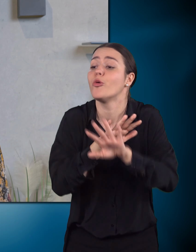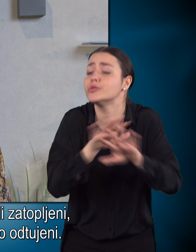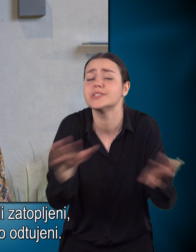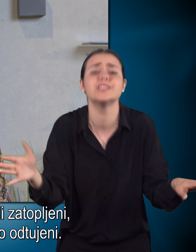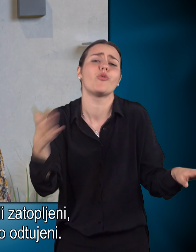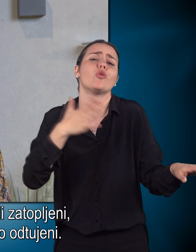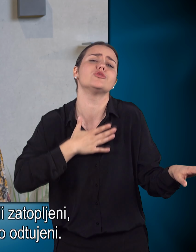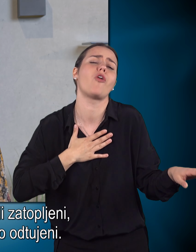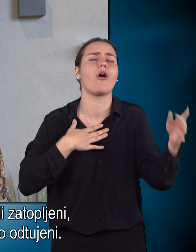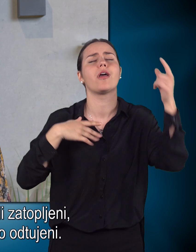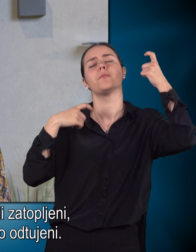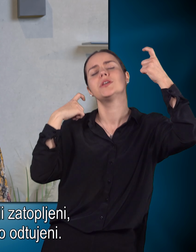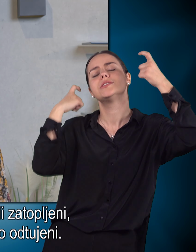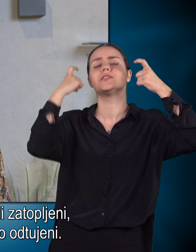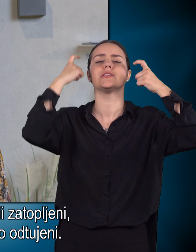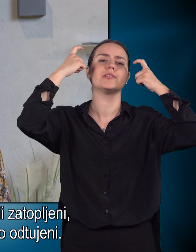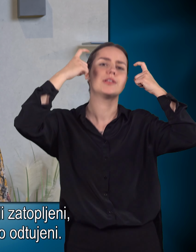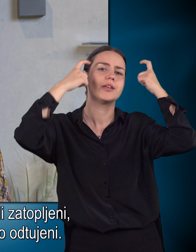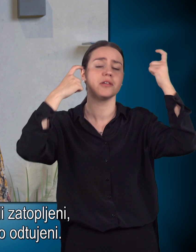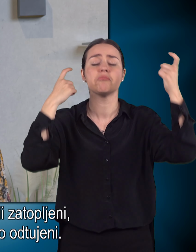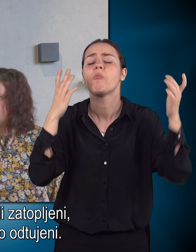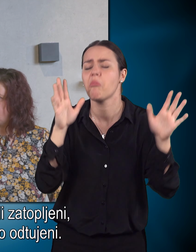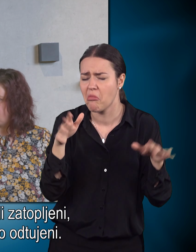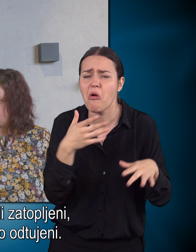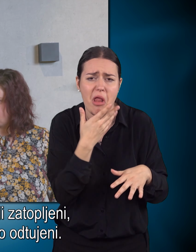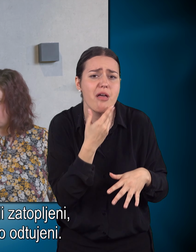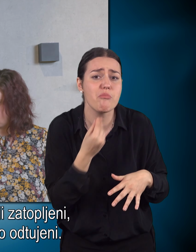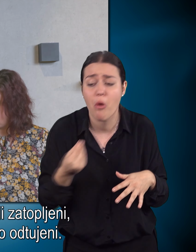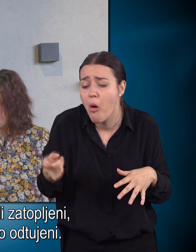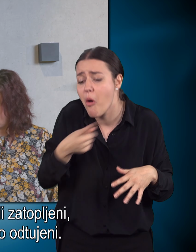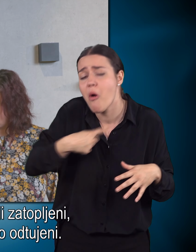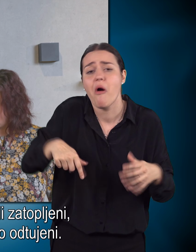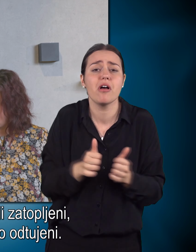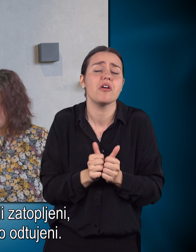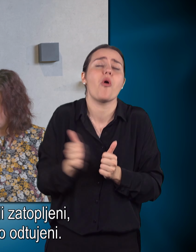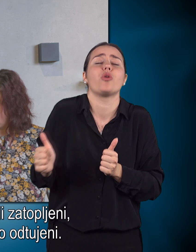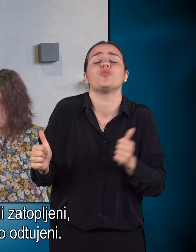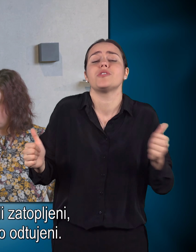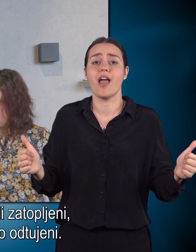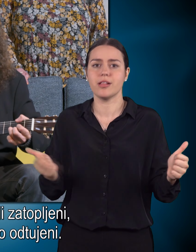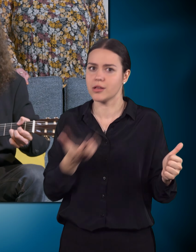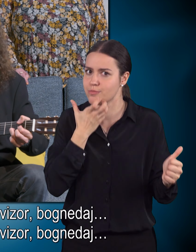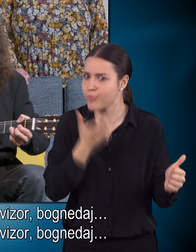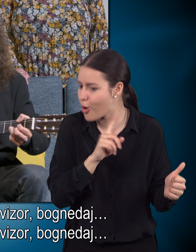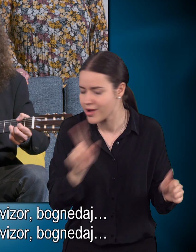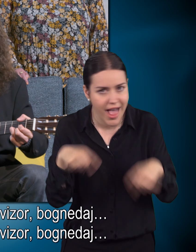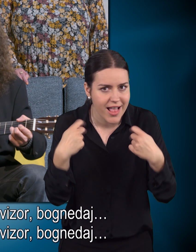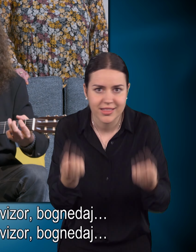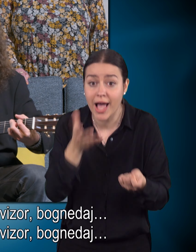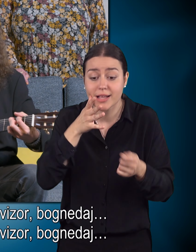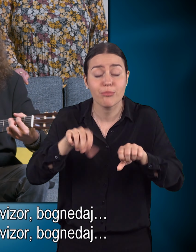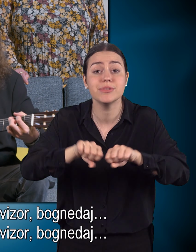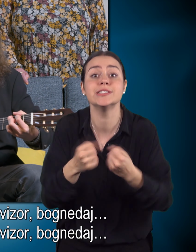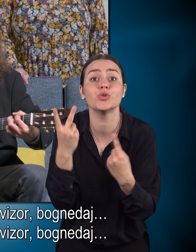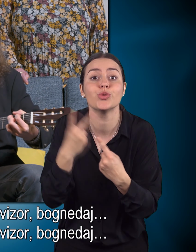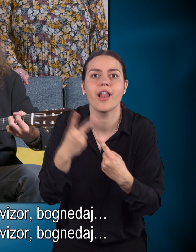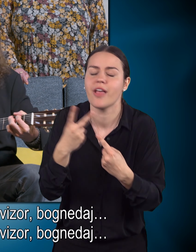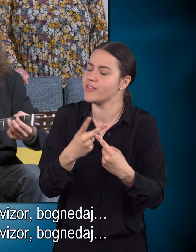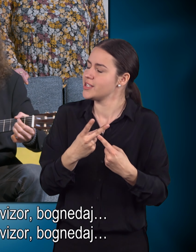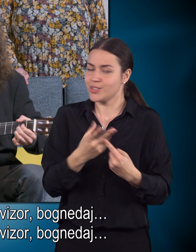prepira. Vsi smo v svoje misli zatopljeni, prav lepo smo odtojeni. Bog ne daj, da bi